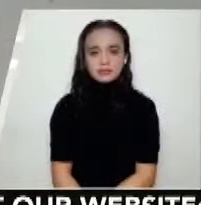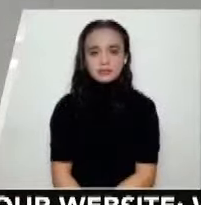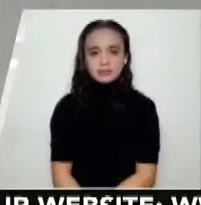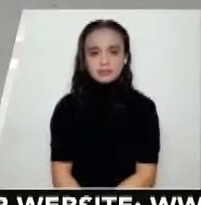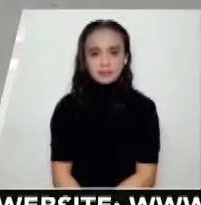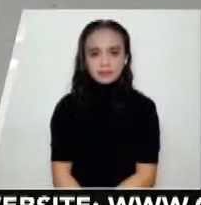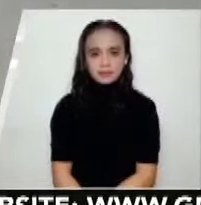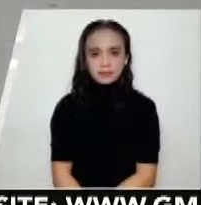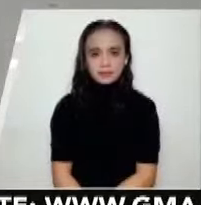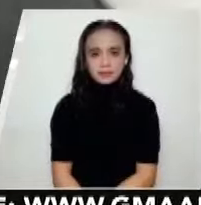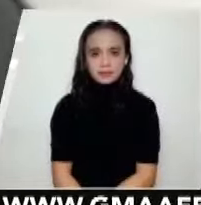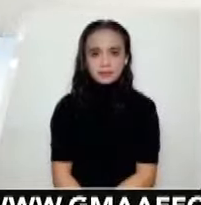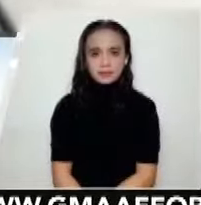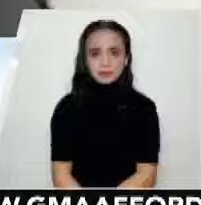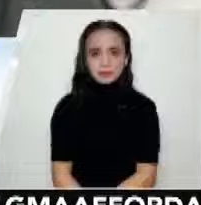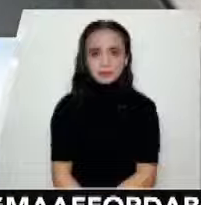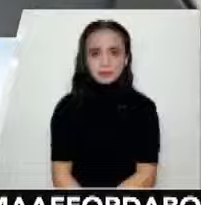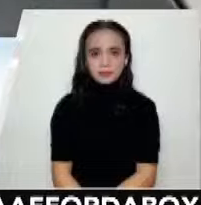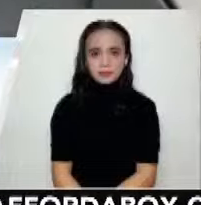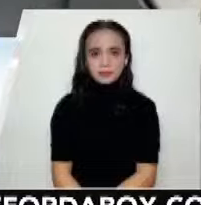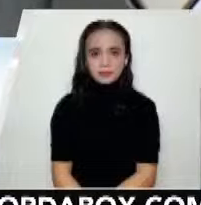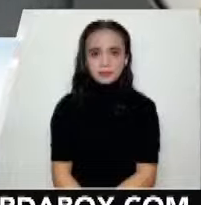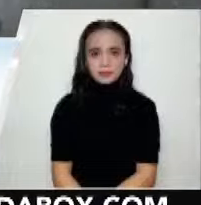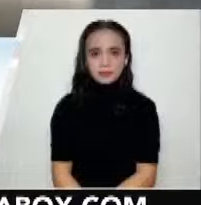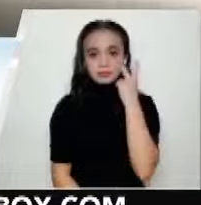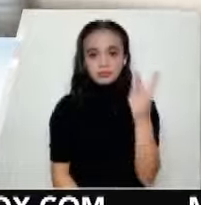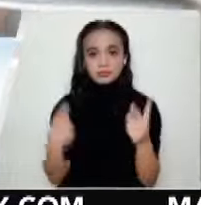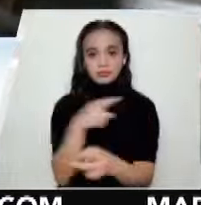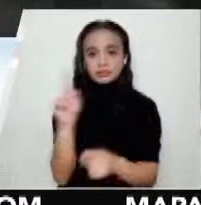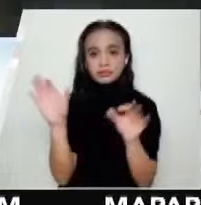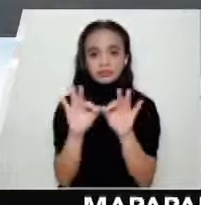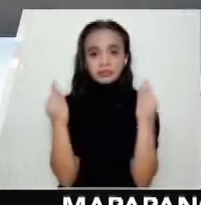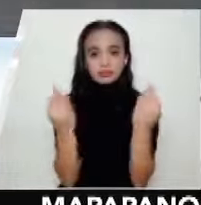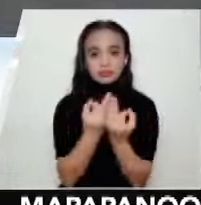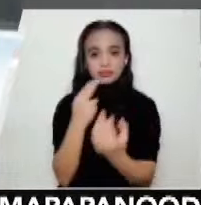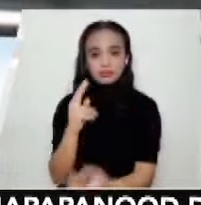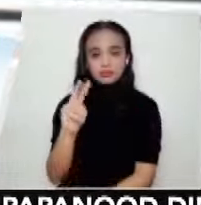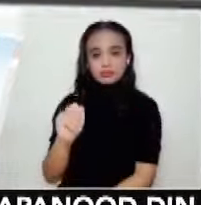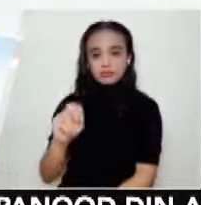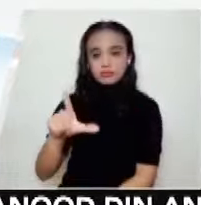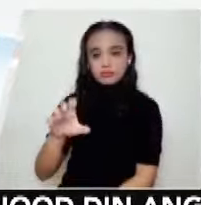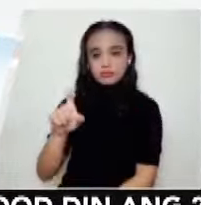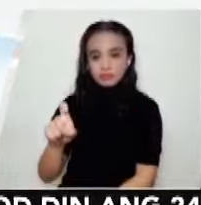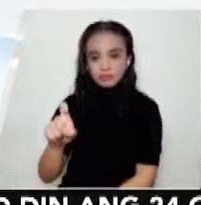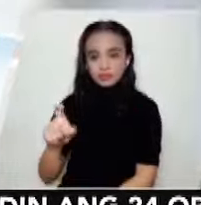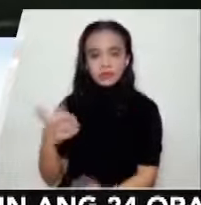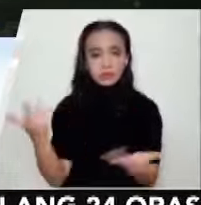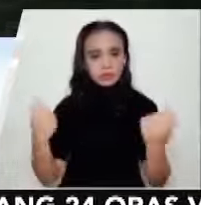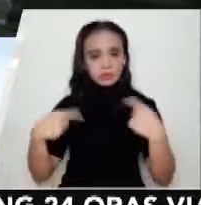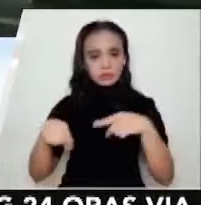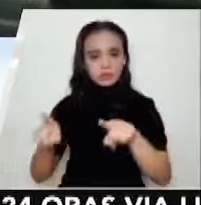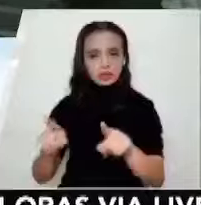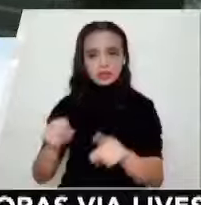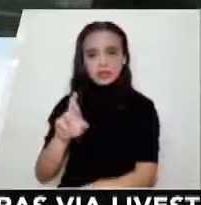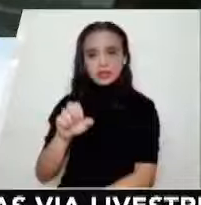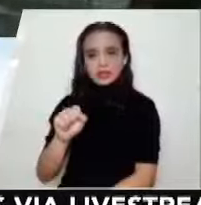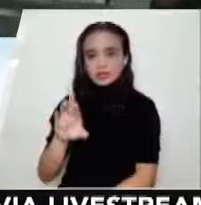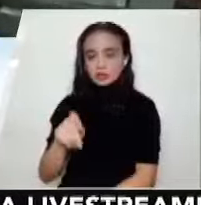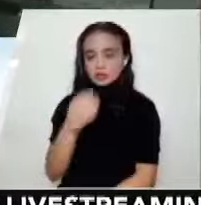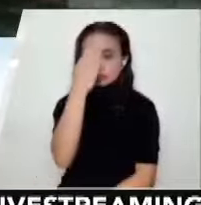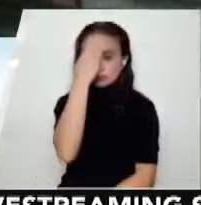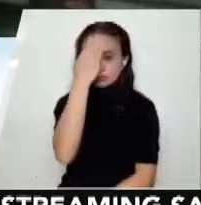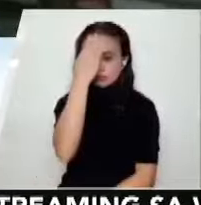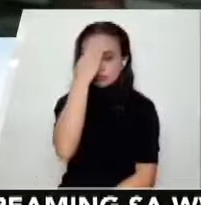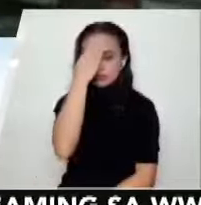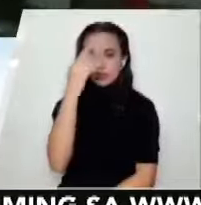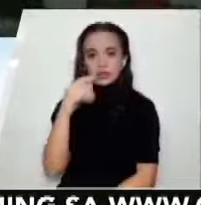Natiyempohan namin si Christy Cruz at kanyang pamilya sa North Luzon Expressway. Papunta sa isang resort sa Bulacan, nasasabayan na rin daw